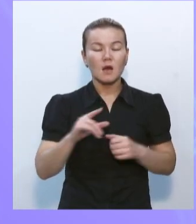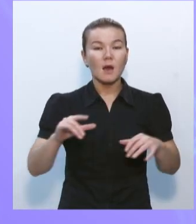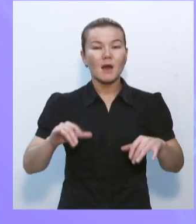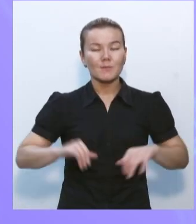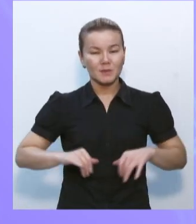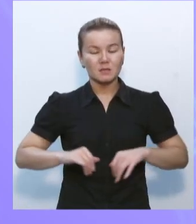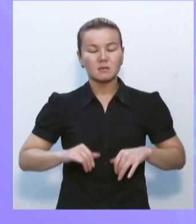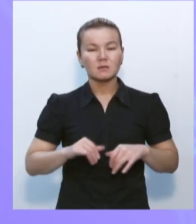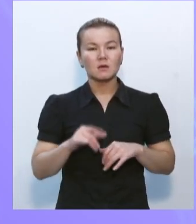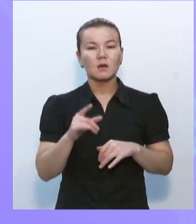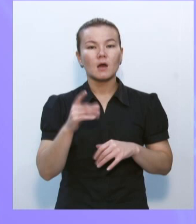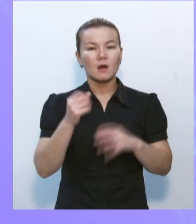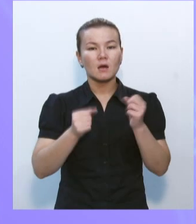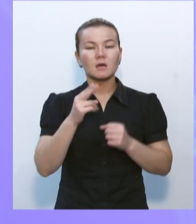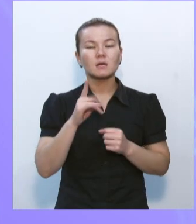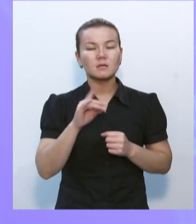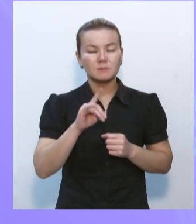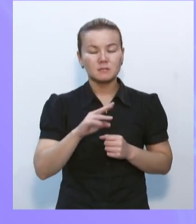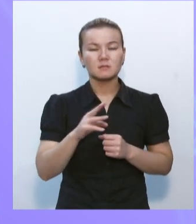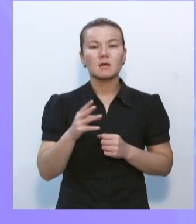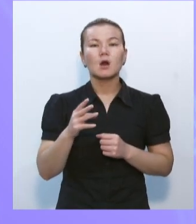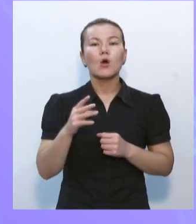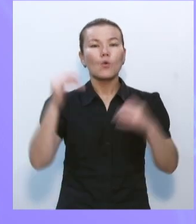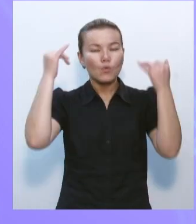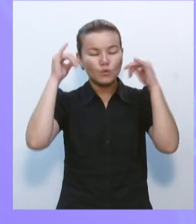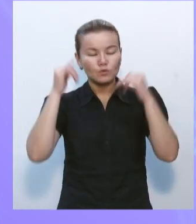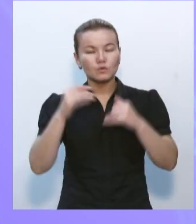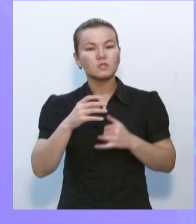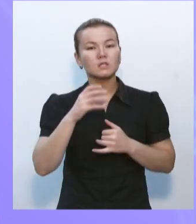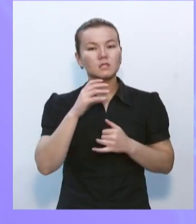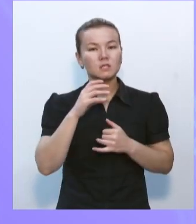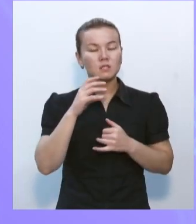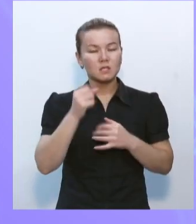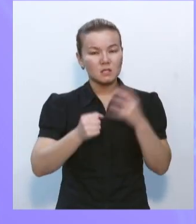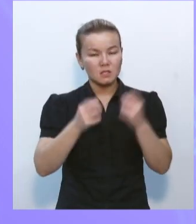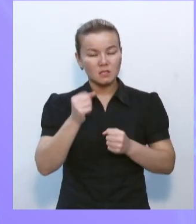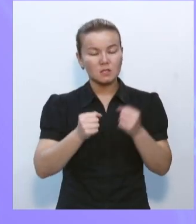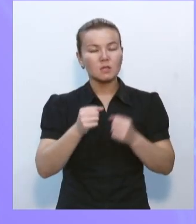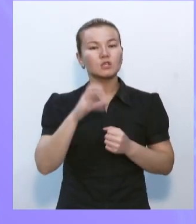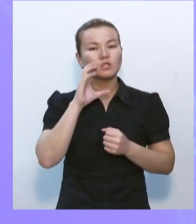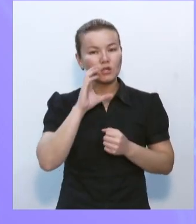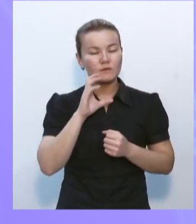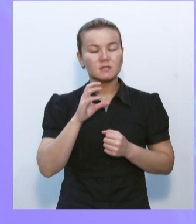Уйдун сүтүн ичебиз жана этин жейбиз.